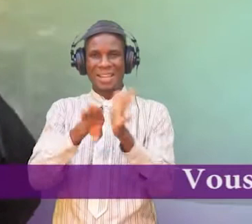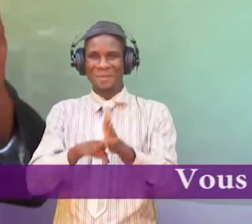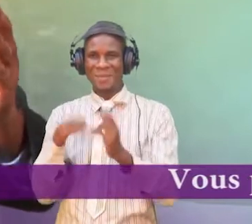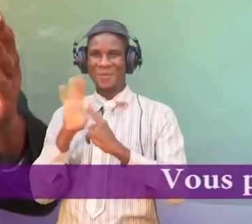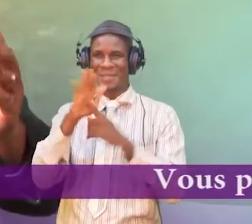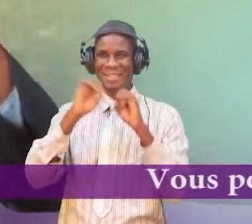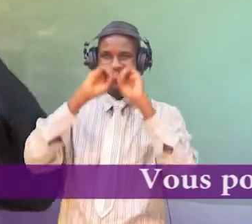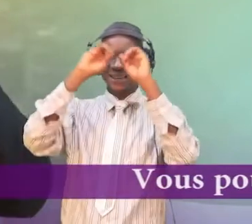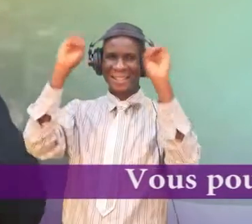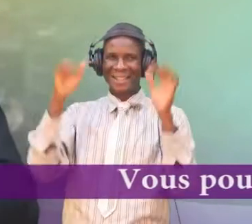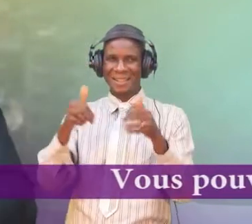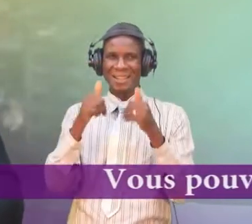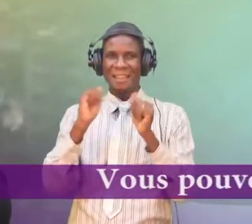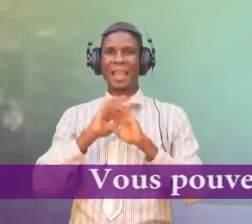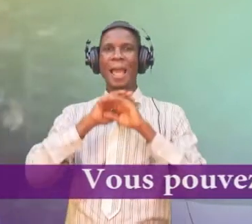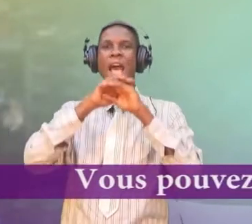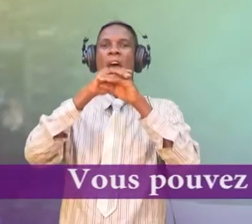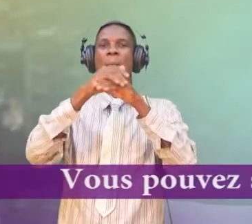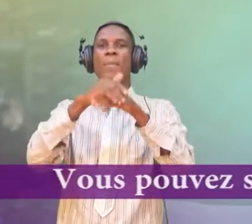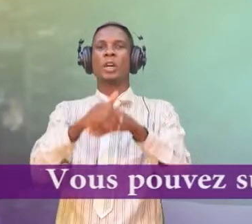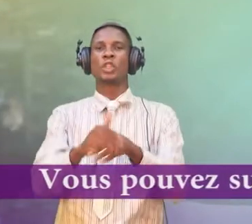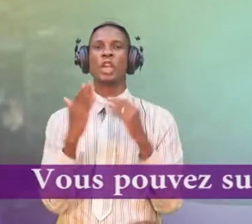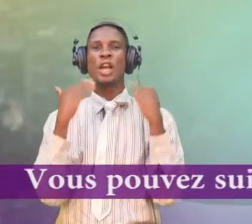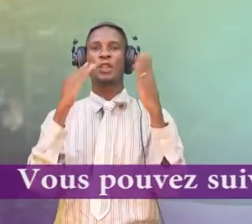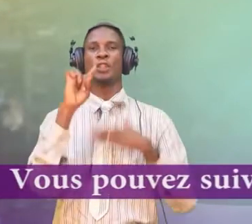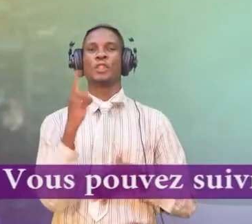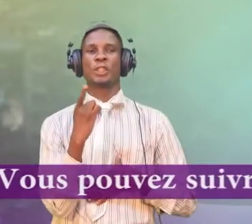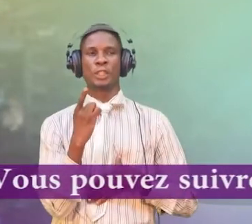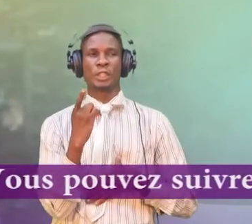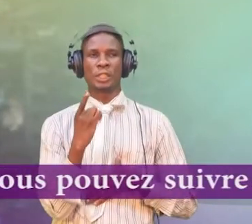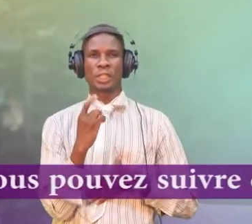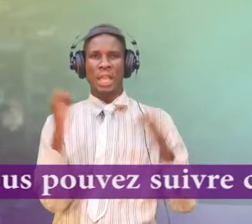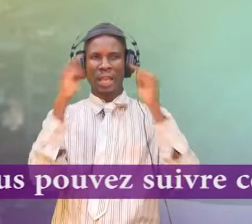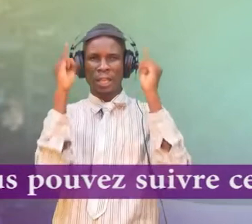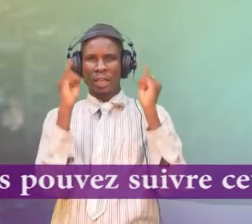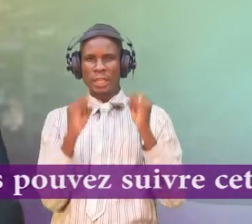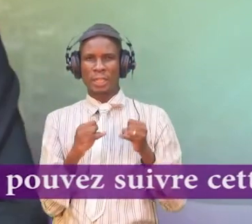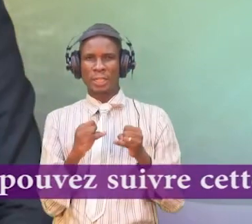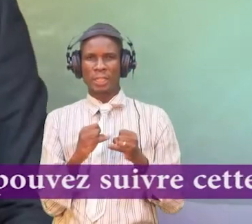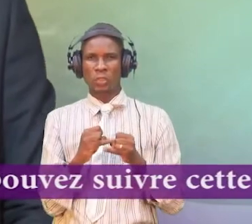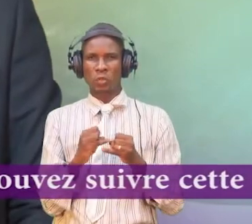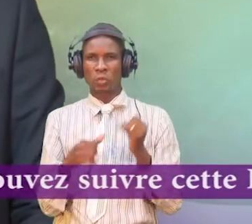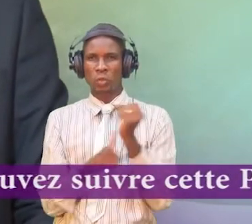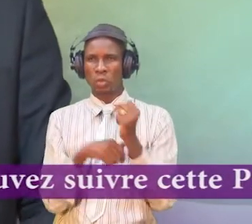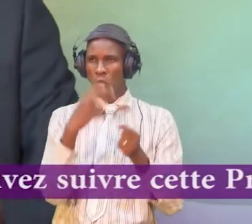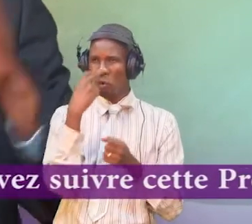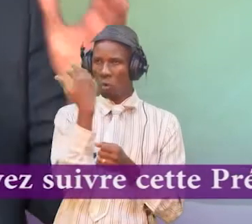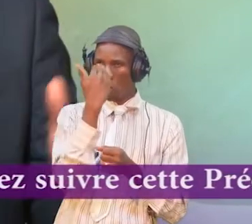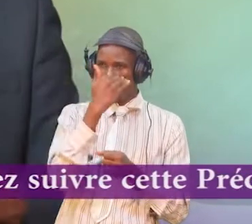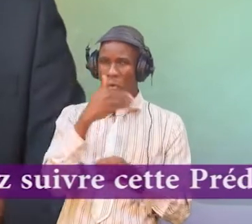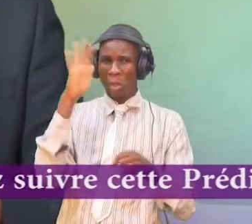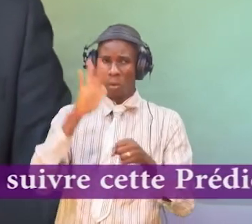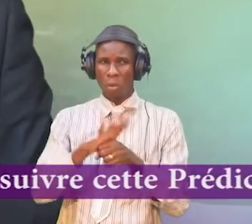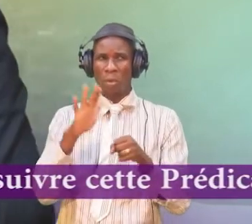kokwa lobiko na bango. Nzoka nde Biblia ezali kolobana na polele ete lobiko ezali ya nzambe. Lisese moko